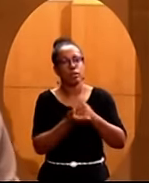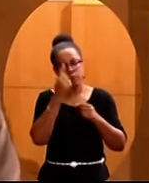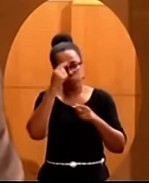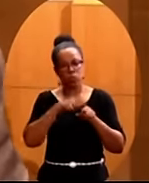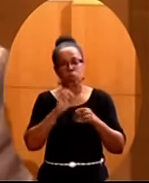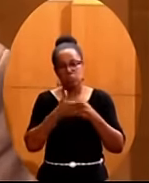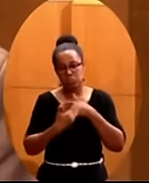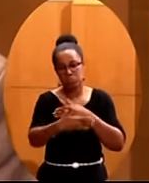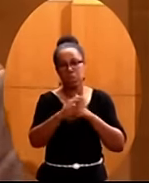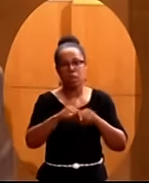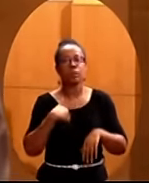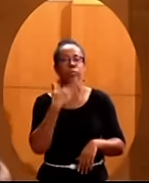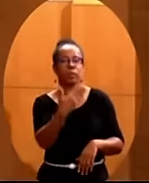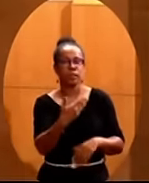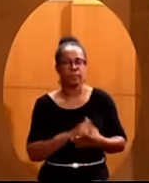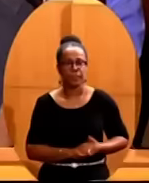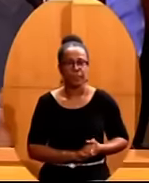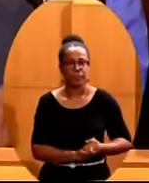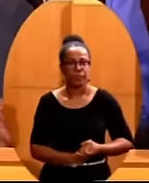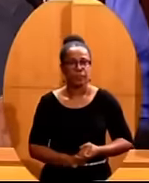mandature qui s'ouvre je vous